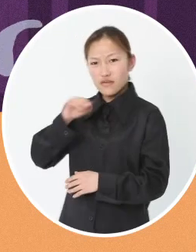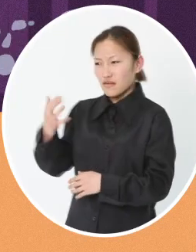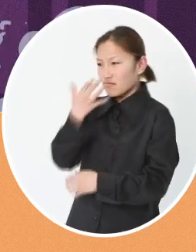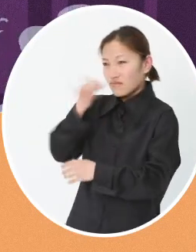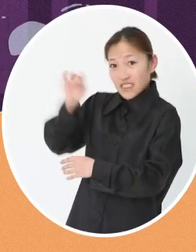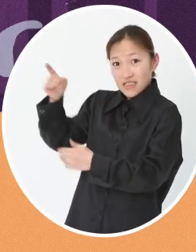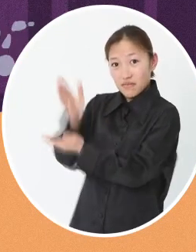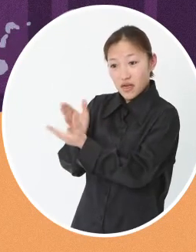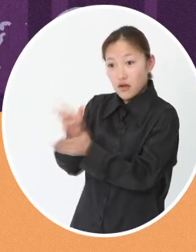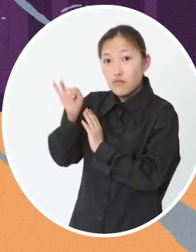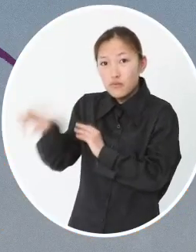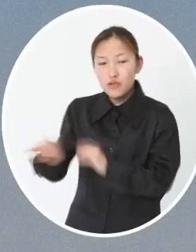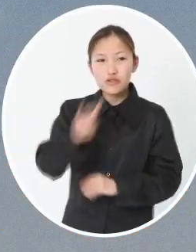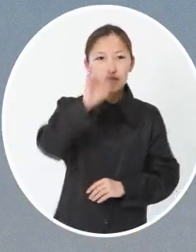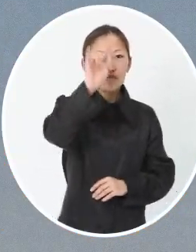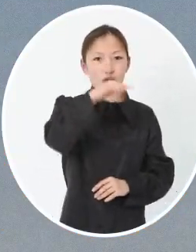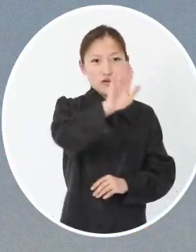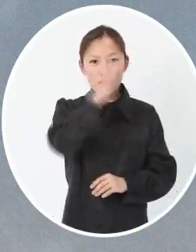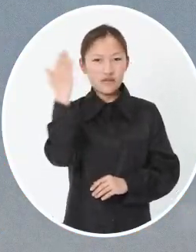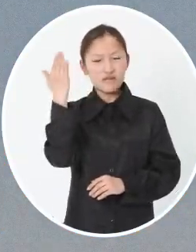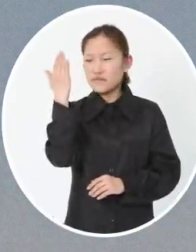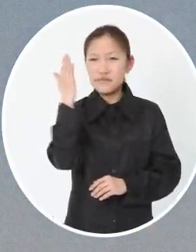хаалга цонхоо сайтар битүүлэх шаардлагатай.